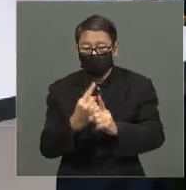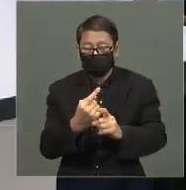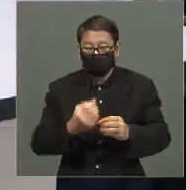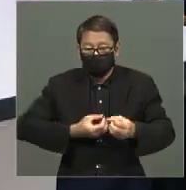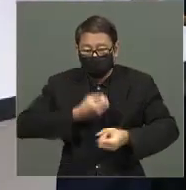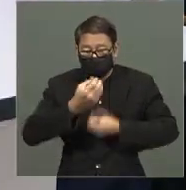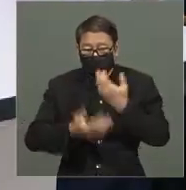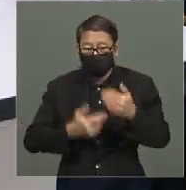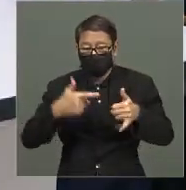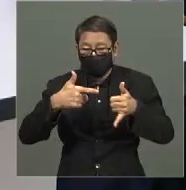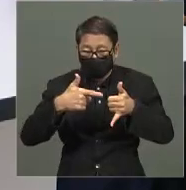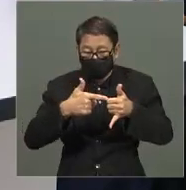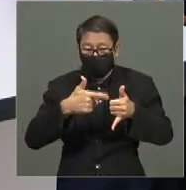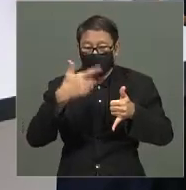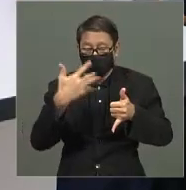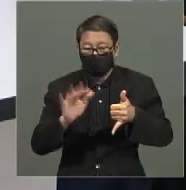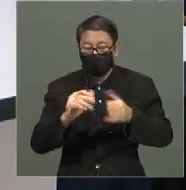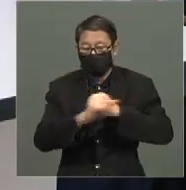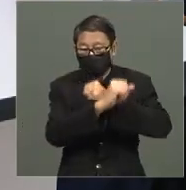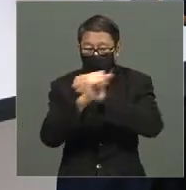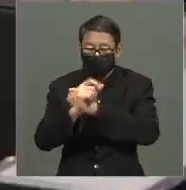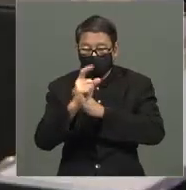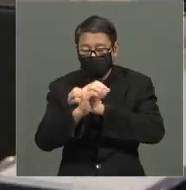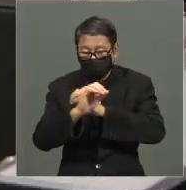ฉีดอย่างใกล้ชิดค่ะเพื่อความปลอดภัย